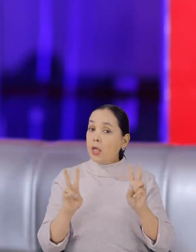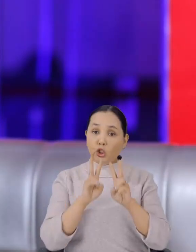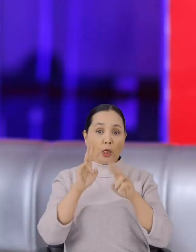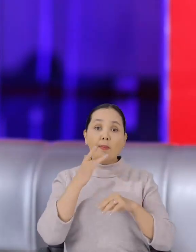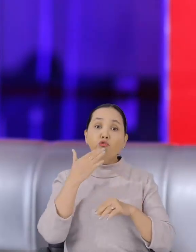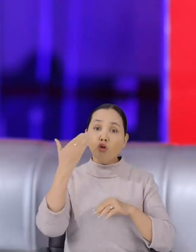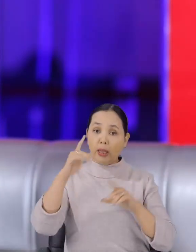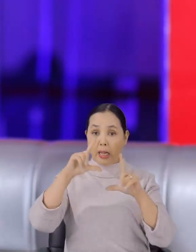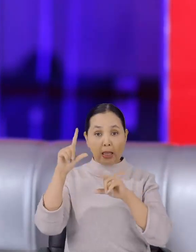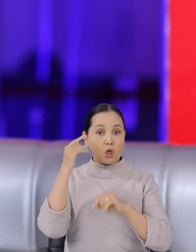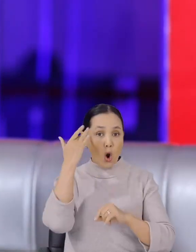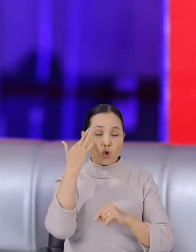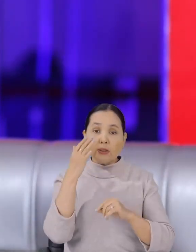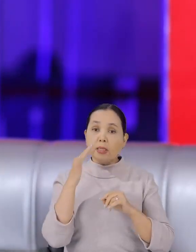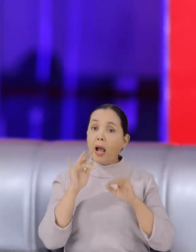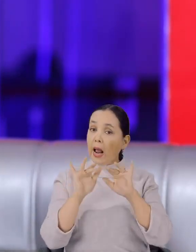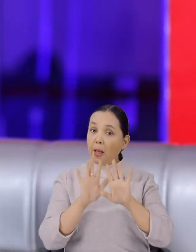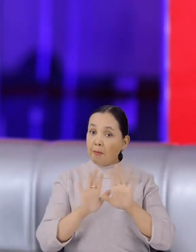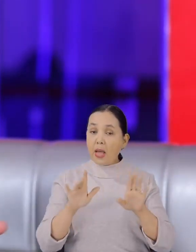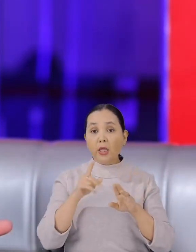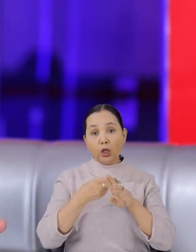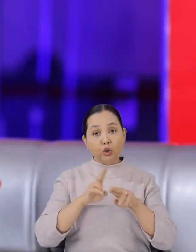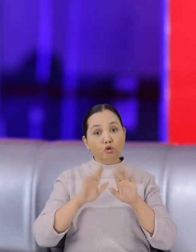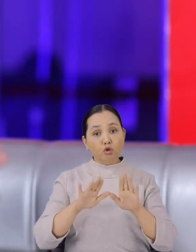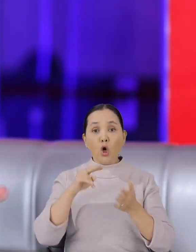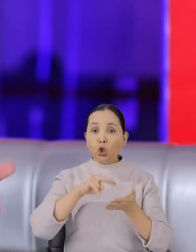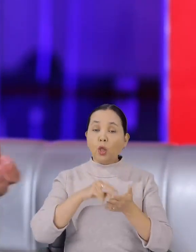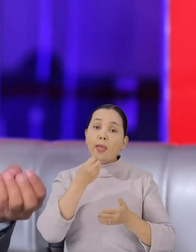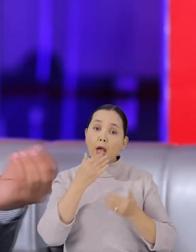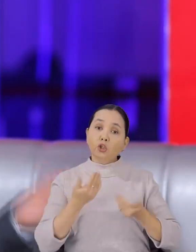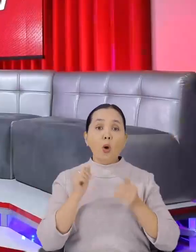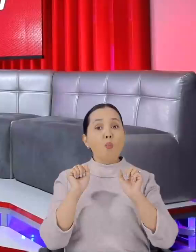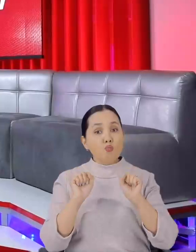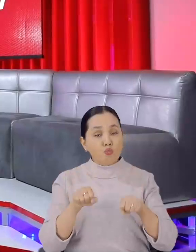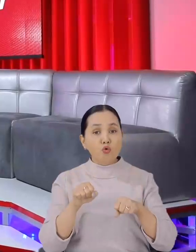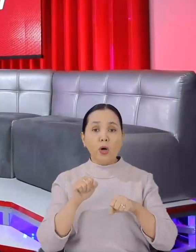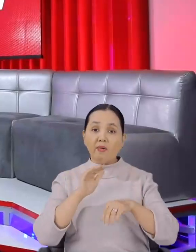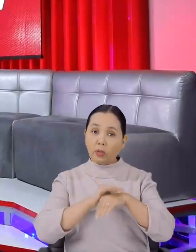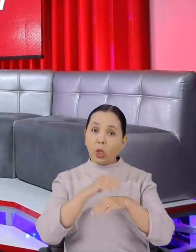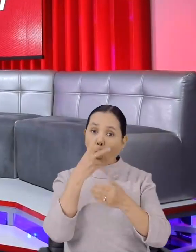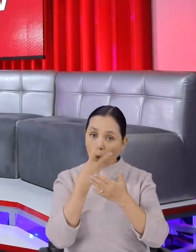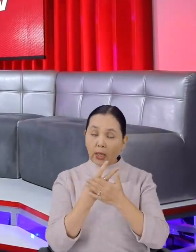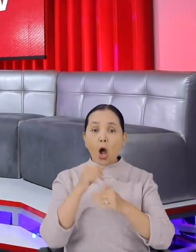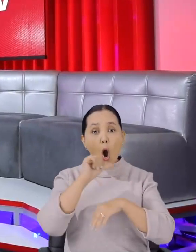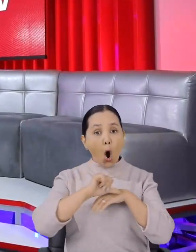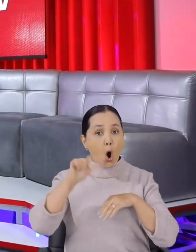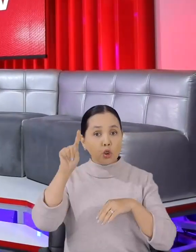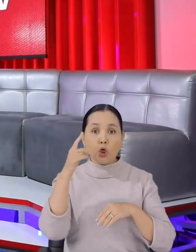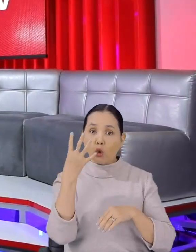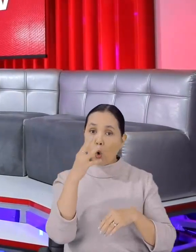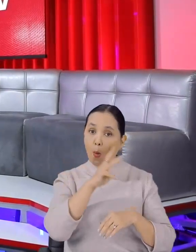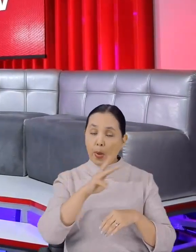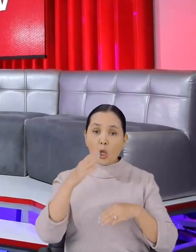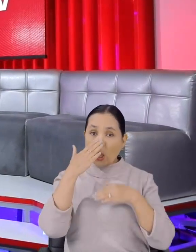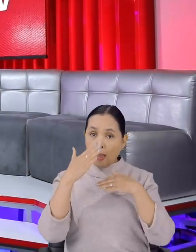chet elga chiqib ketish orzusini qilmaydi. Mana shu joydan turib ham yaxshi yashash mumkin ekanini isbotlayotganlar bor, lekin xorijda 4 millionga